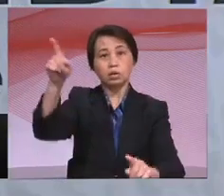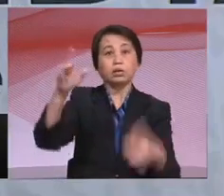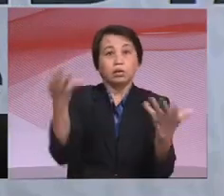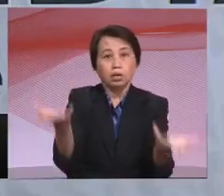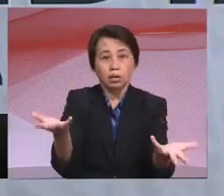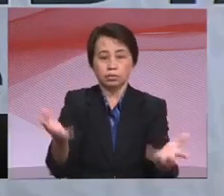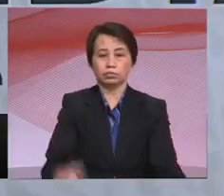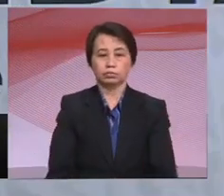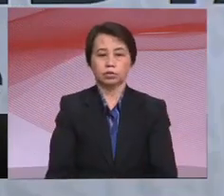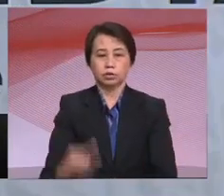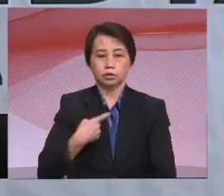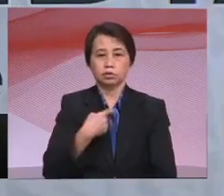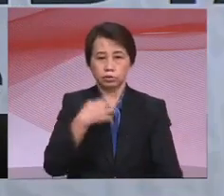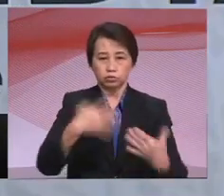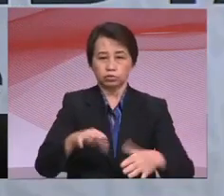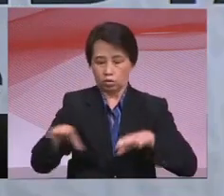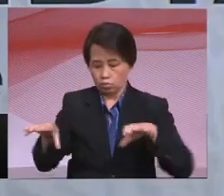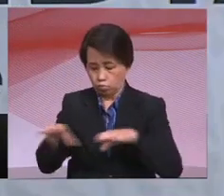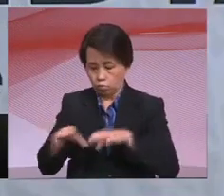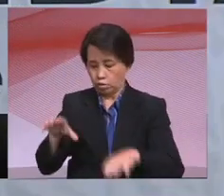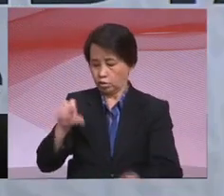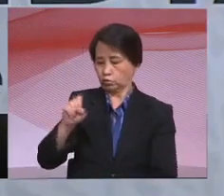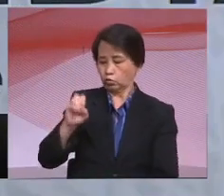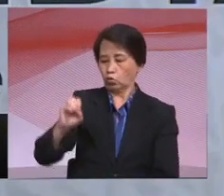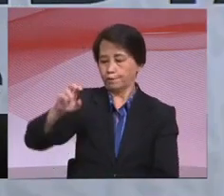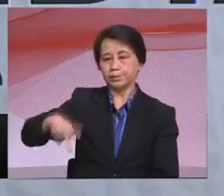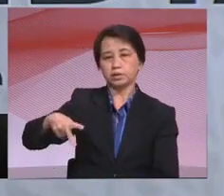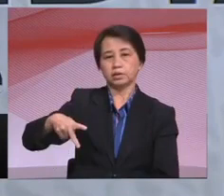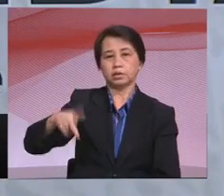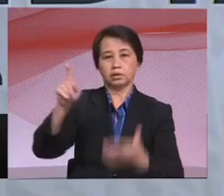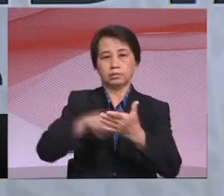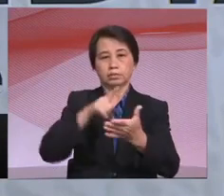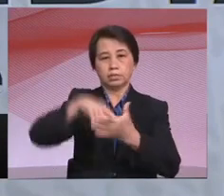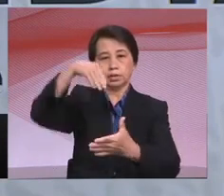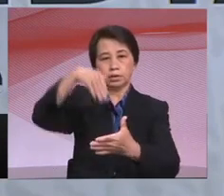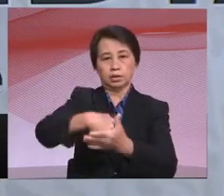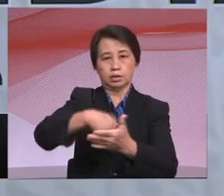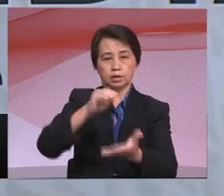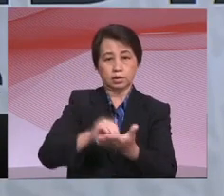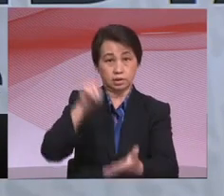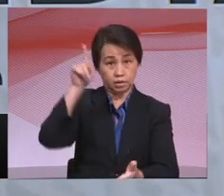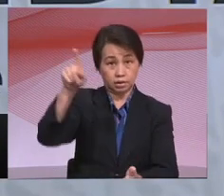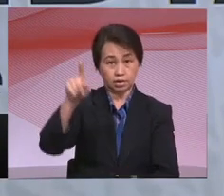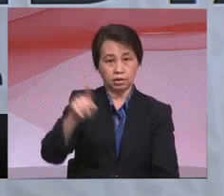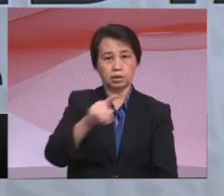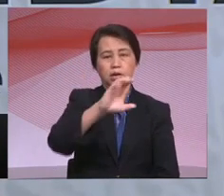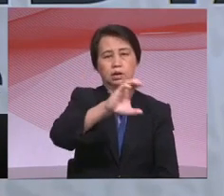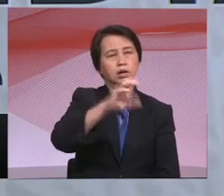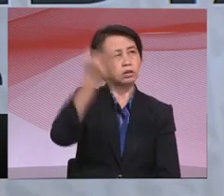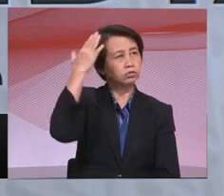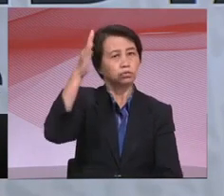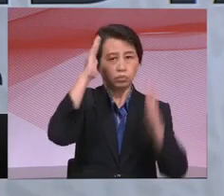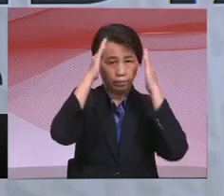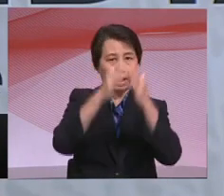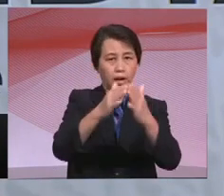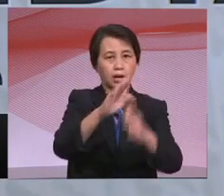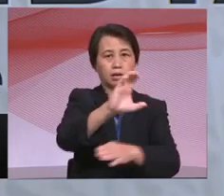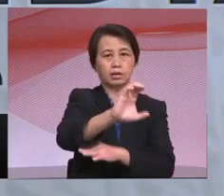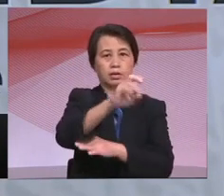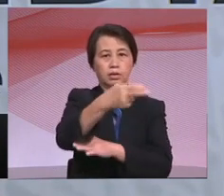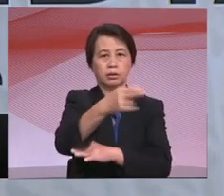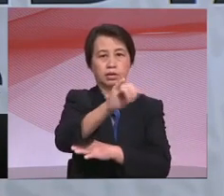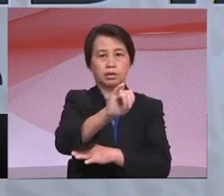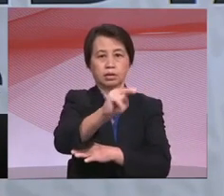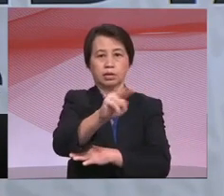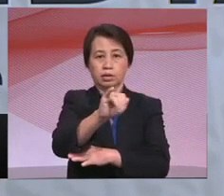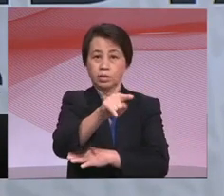kita telah membangunkan SOP untuk pilihan raya. Jadi pilihan raya kecil di Jinih hari itu kita telah pun menjalankan